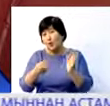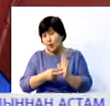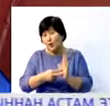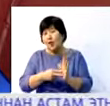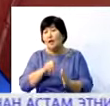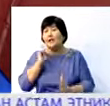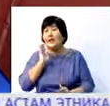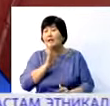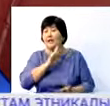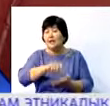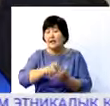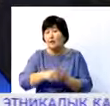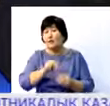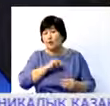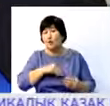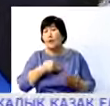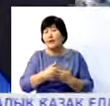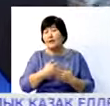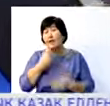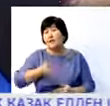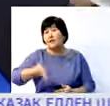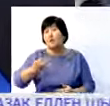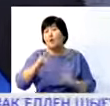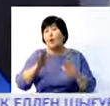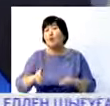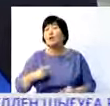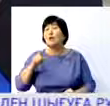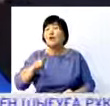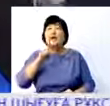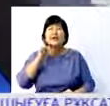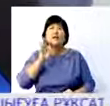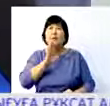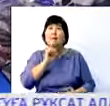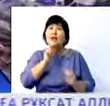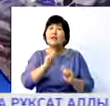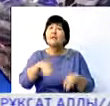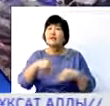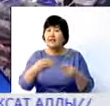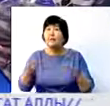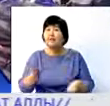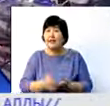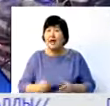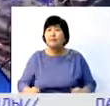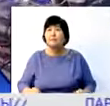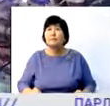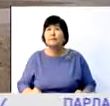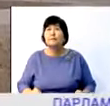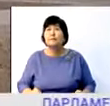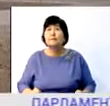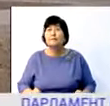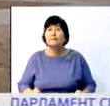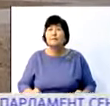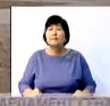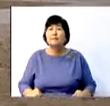жас аналар кабинеттері жұмыс істейді. Семинар соңында орталық мамандары жас аналарға сый-сияпат табыстады. Асқар Тәжиев, Шыңғыс Абаев, Төрехан